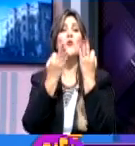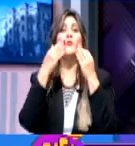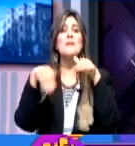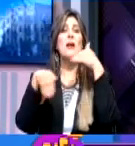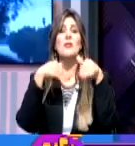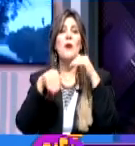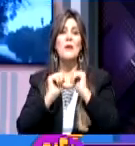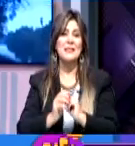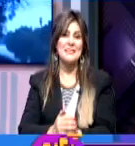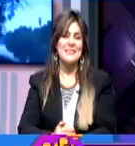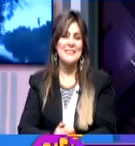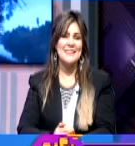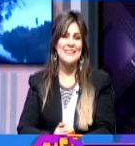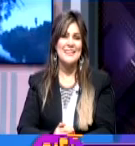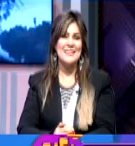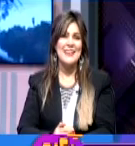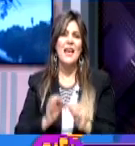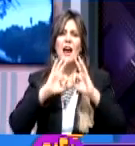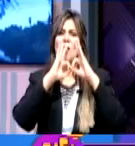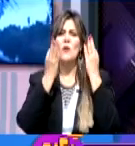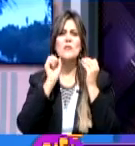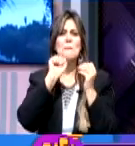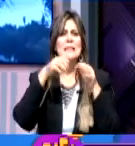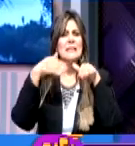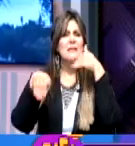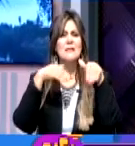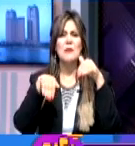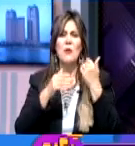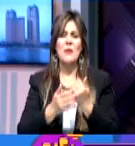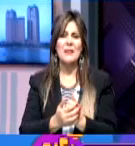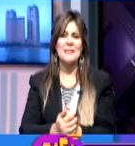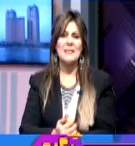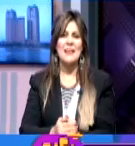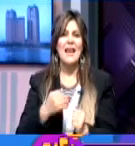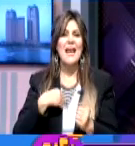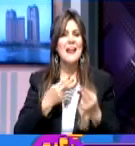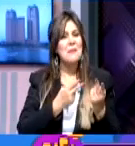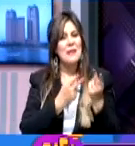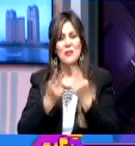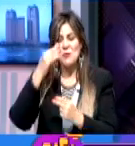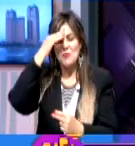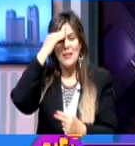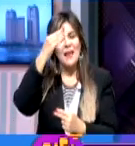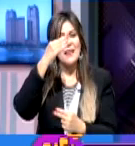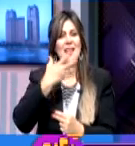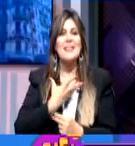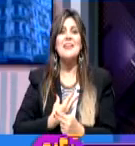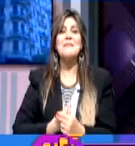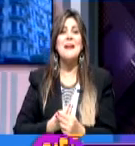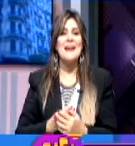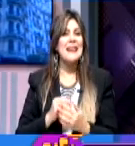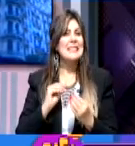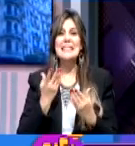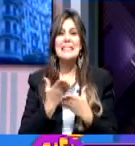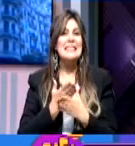هو صراحة إن أسر ذوي الإعاقة أنا بقدم لهم تحية طيبة، لأنهم